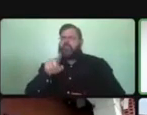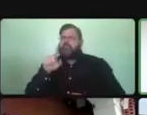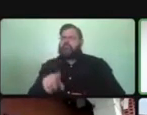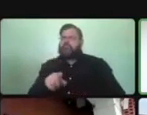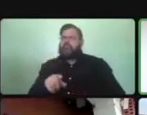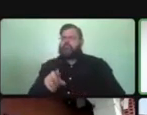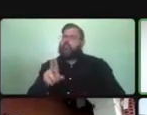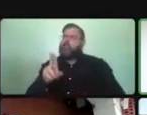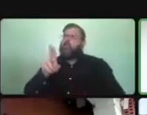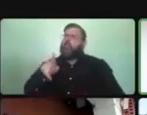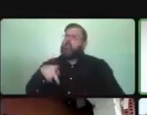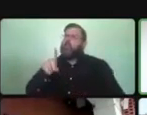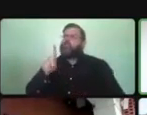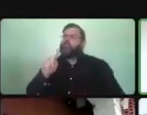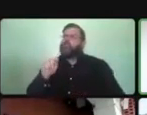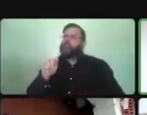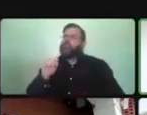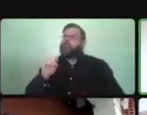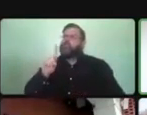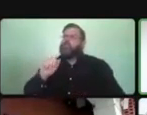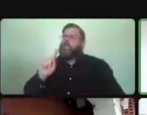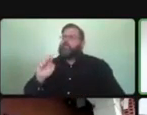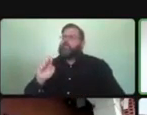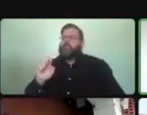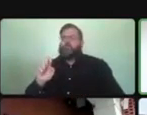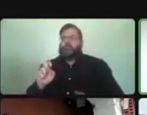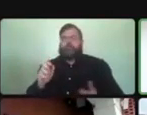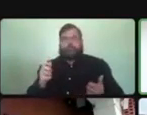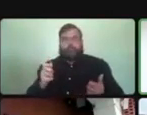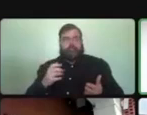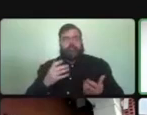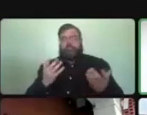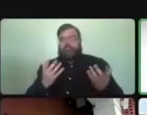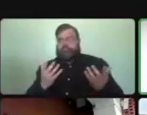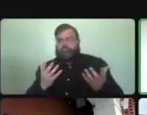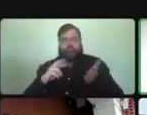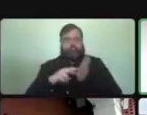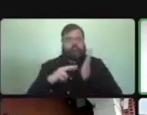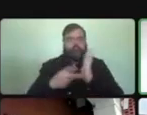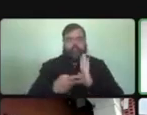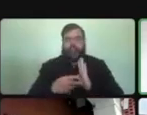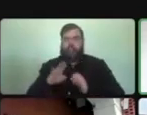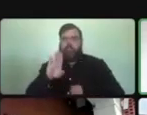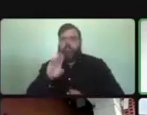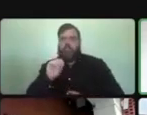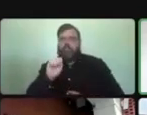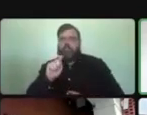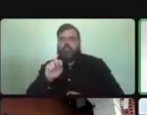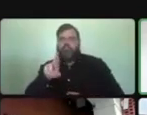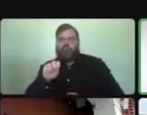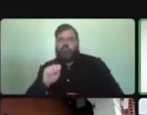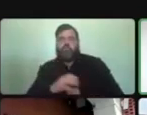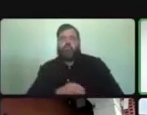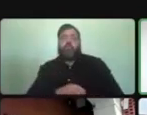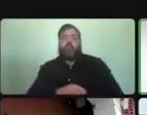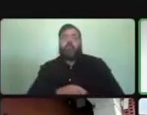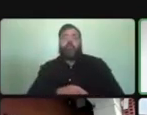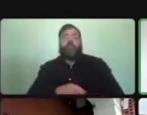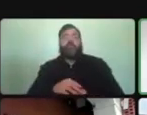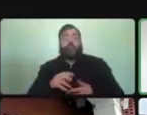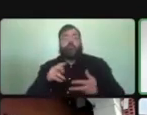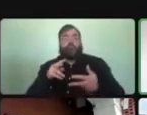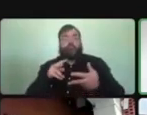Na hii inategemea mwaka wa